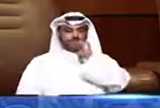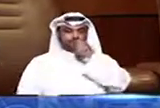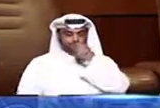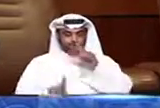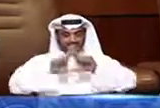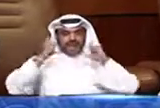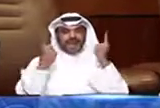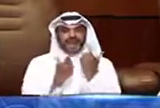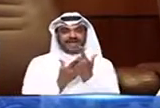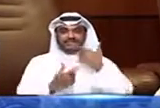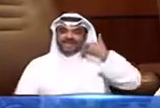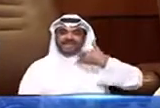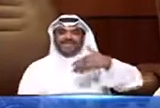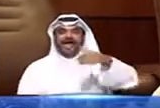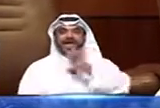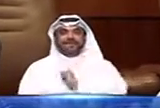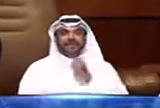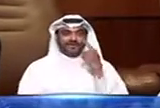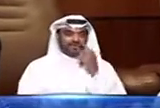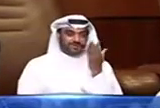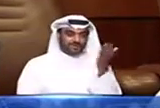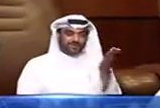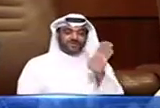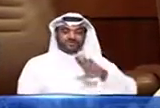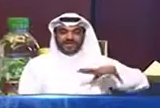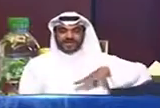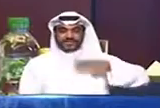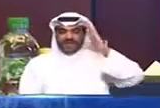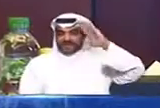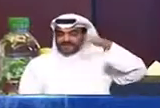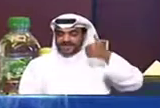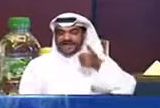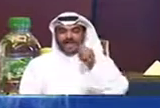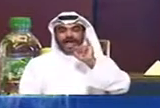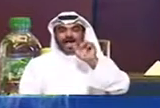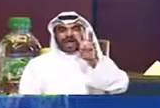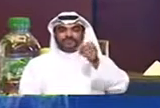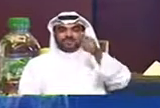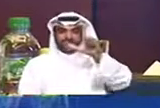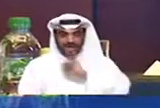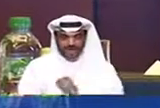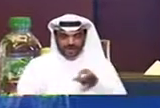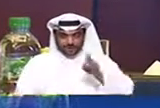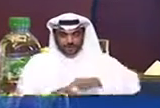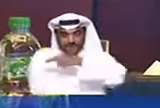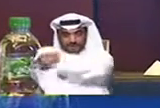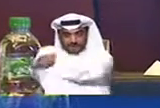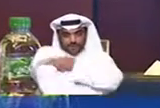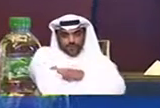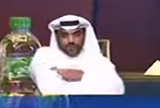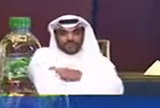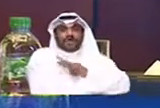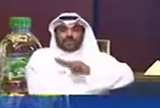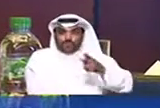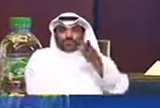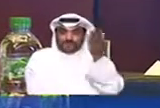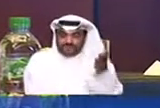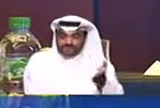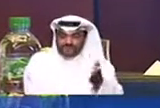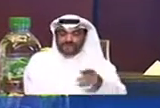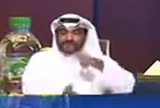الدائمة للاحتفال بالأعياد والمناسبات الوطنية الشيخ أمثال أحمد الجابر الصباح والأعضاء التجديد